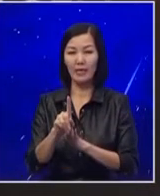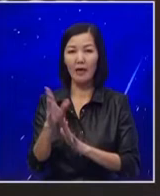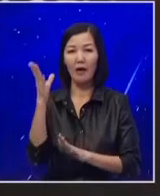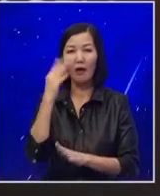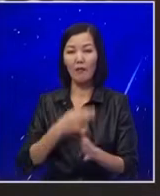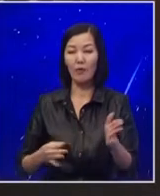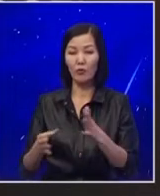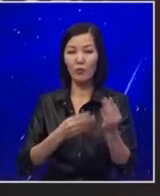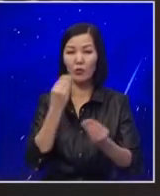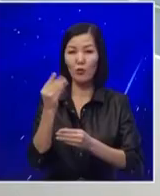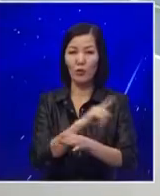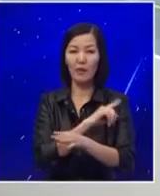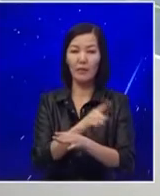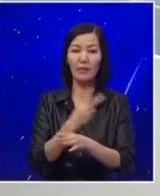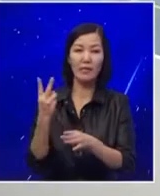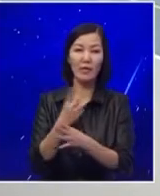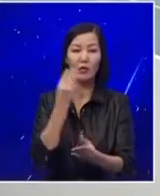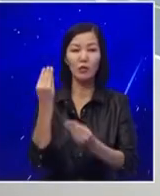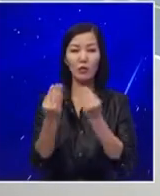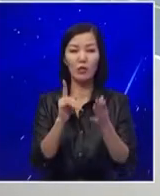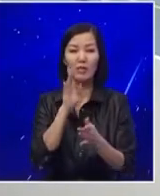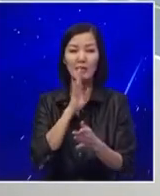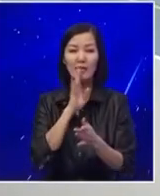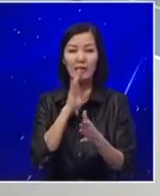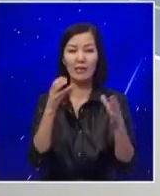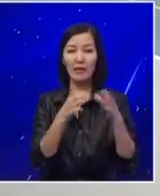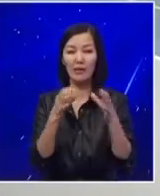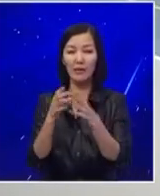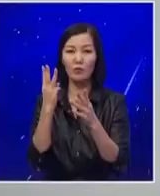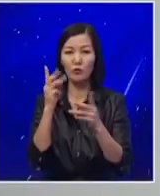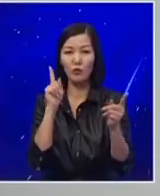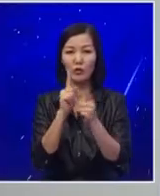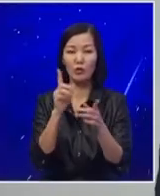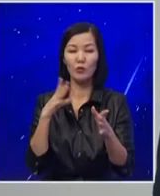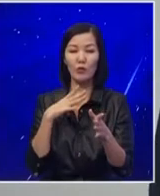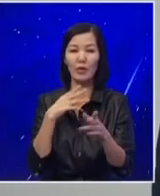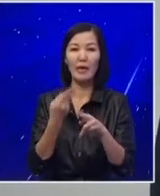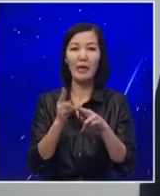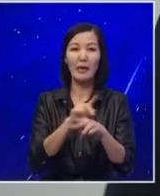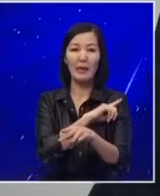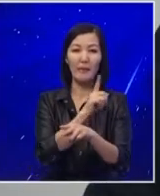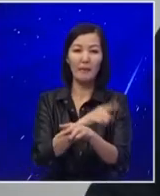салды. Ұлттық лиганың екінші турында қыздар командалары 3 сет өткізді. Ел аумағындағы ең мықты